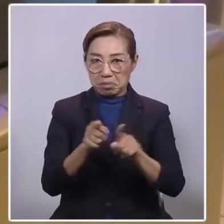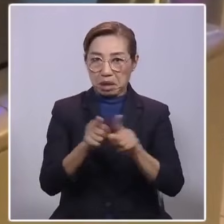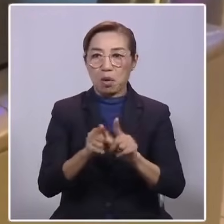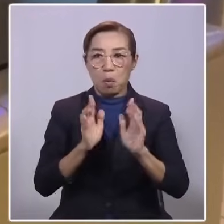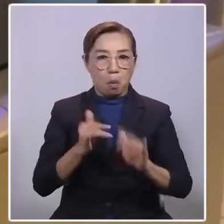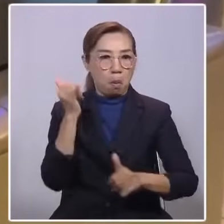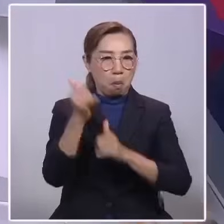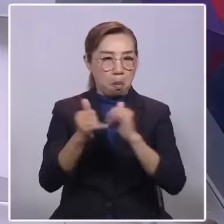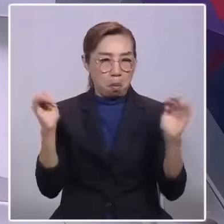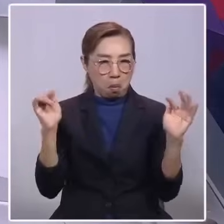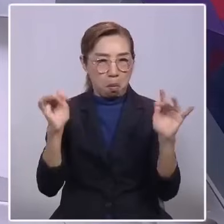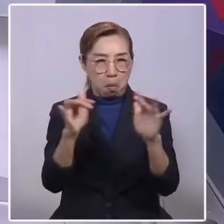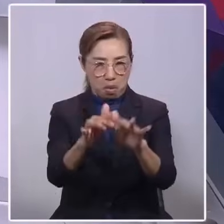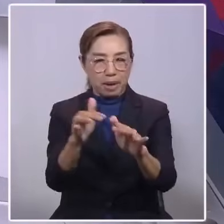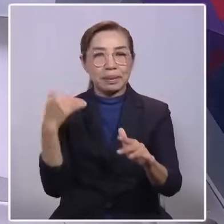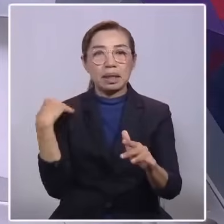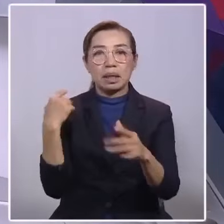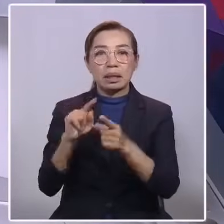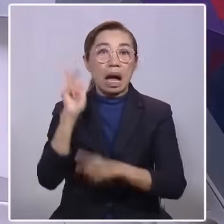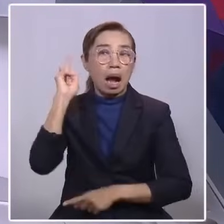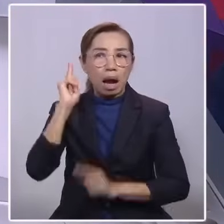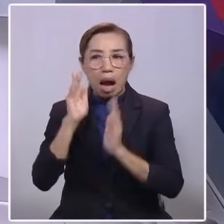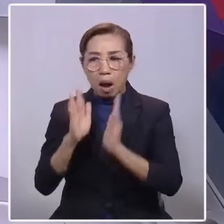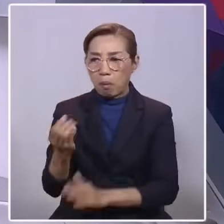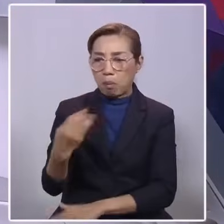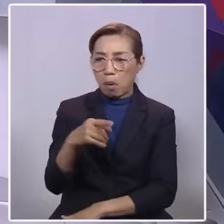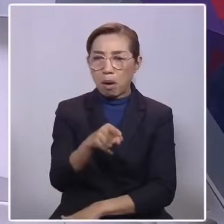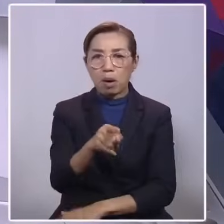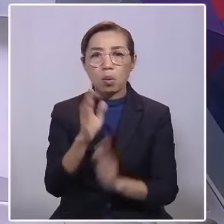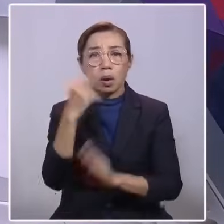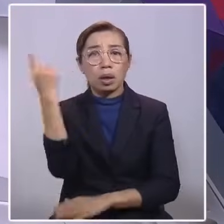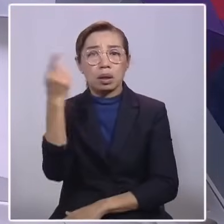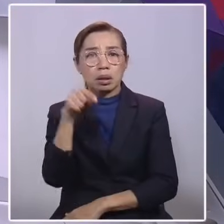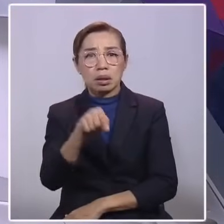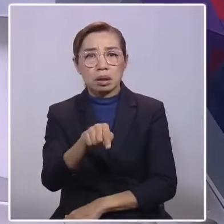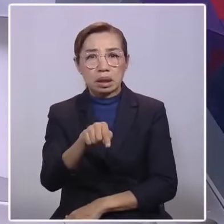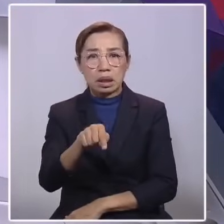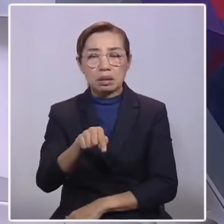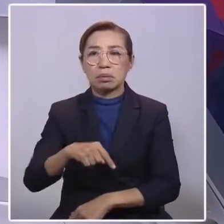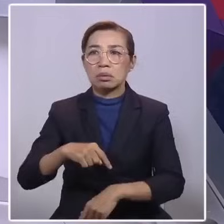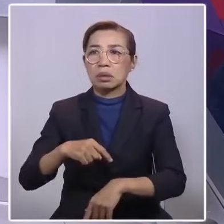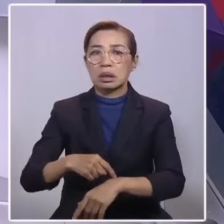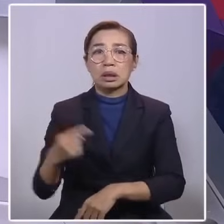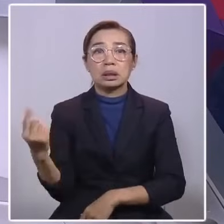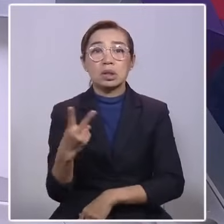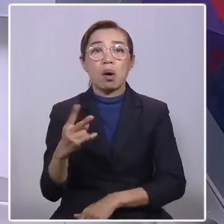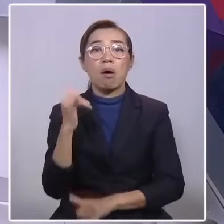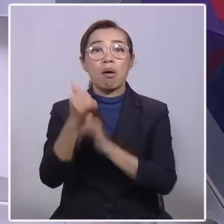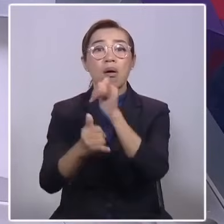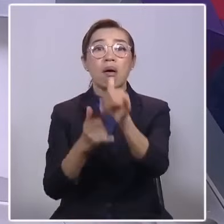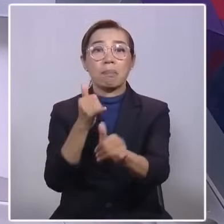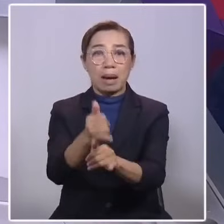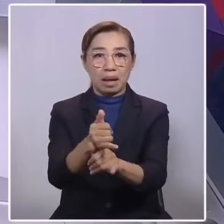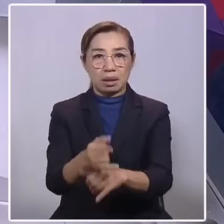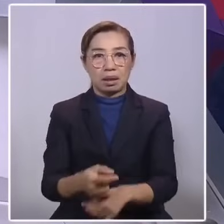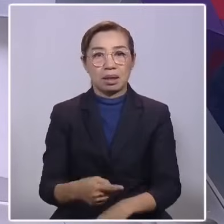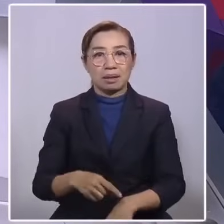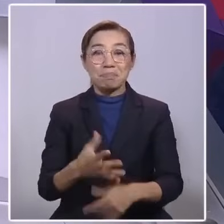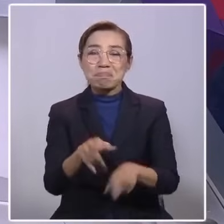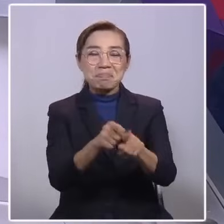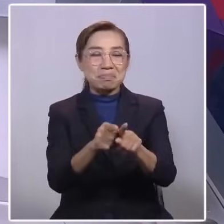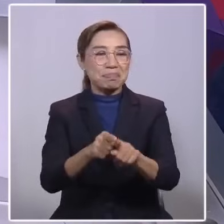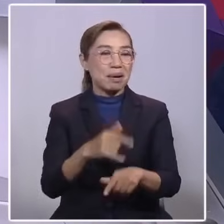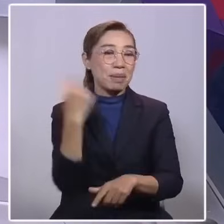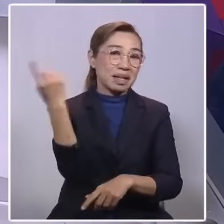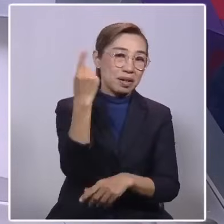นะคะแต่จากรายงานข่าวเนี่เบอกว่านักเที่ยวเนี่ยไปตั้งแต่ช่วงประมาณ 2:00นกว่าๆและไม่ต้องรอถึง 4:00นเงียบเลย